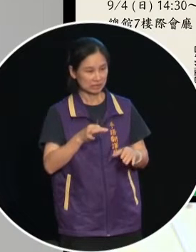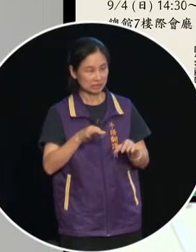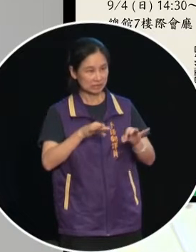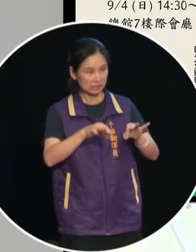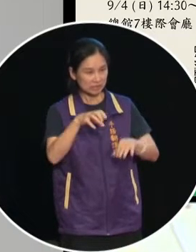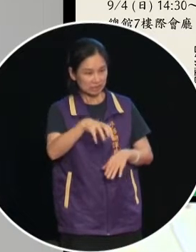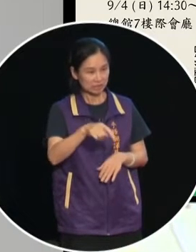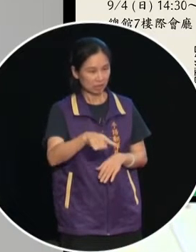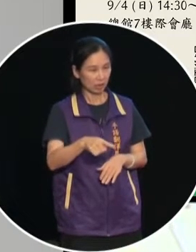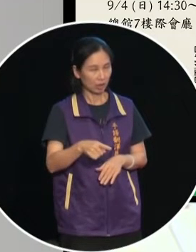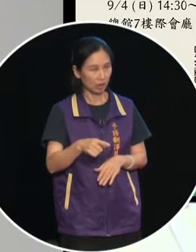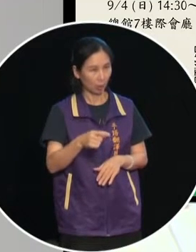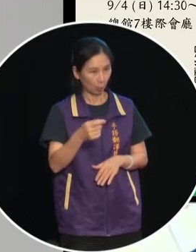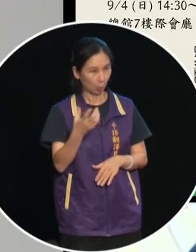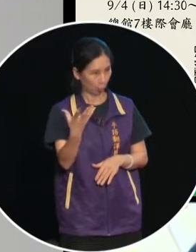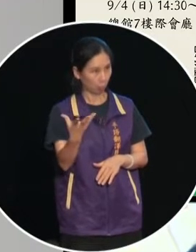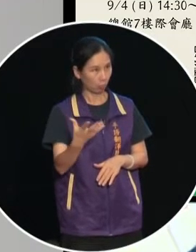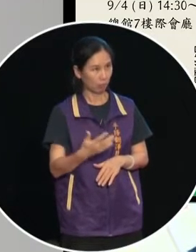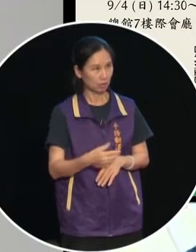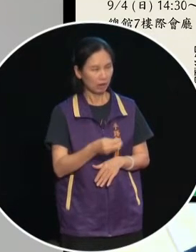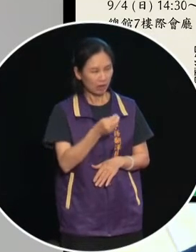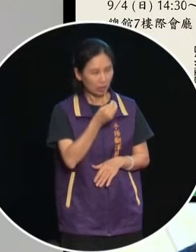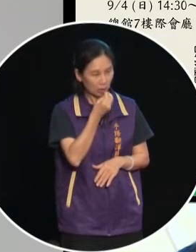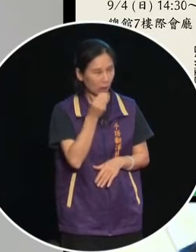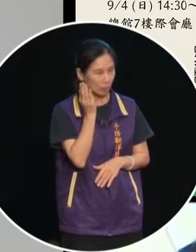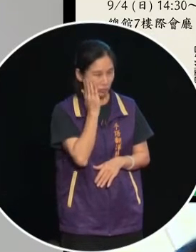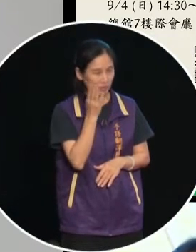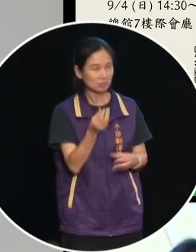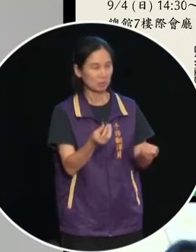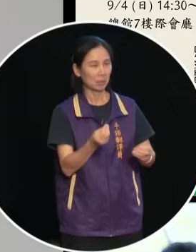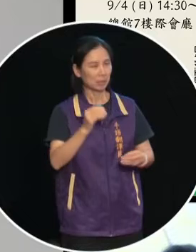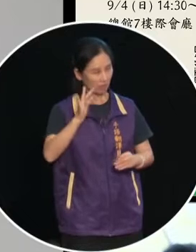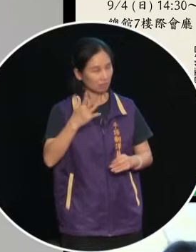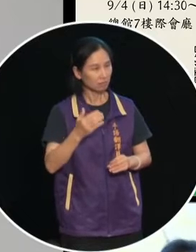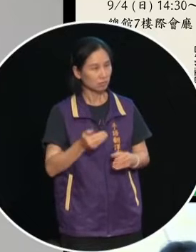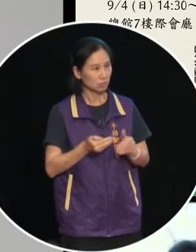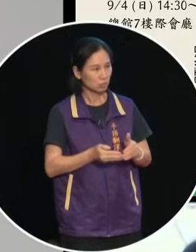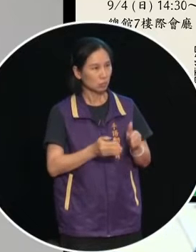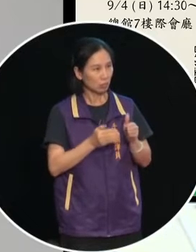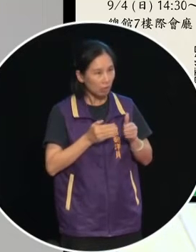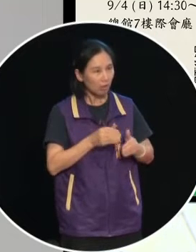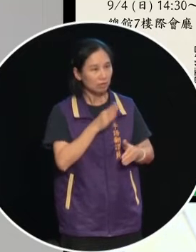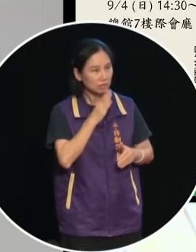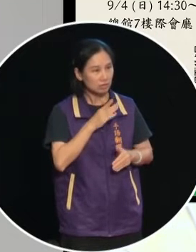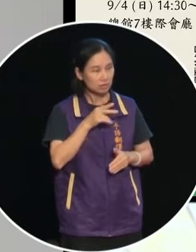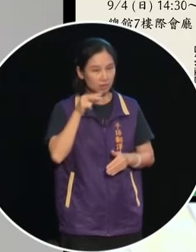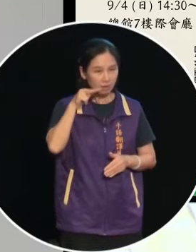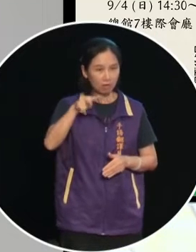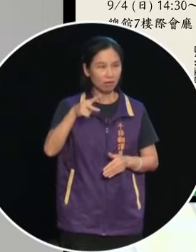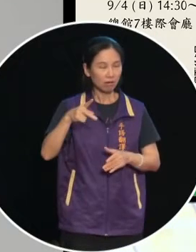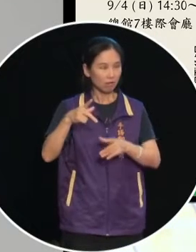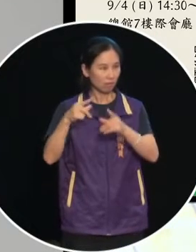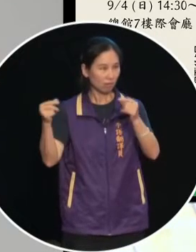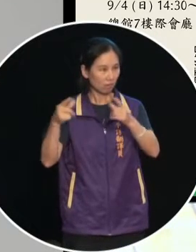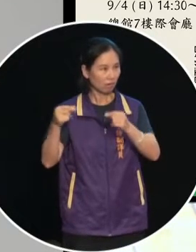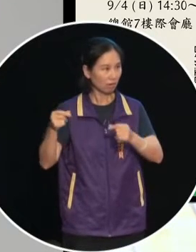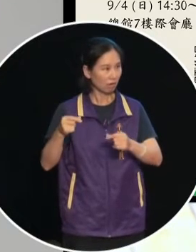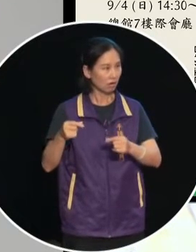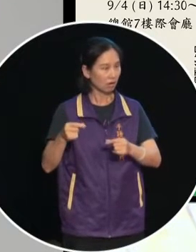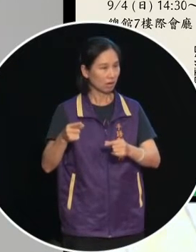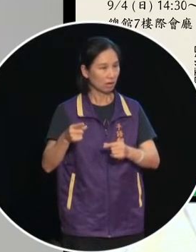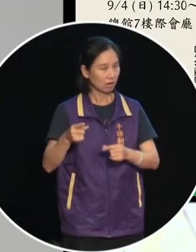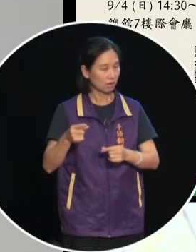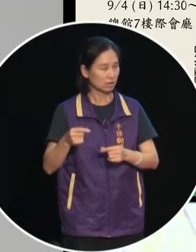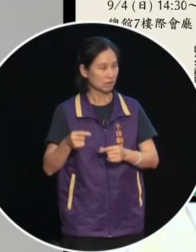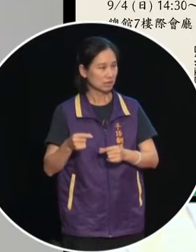么好吃，但是还是可以，因为聪明的台湾人看到日本人台湾 loss 输出台湾那个情